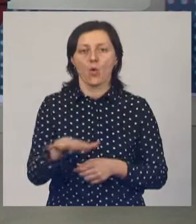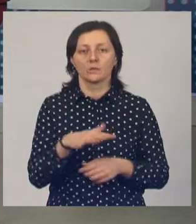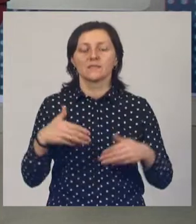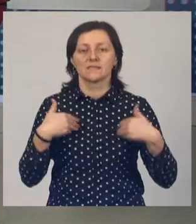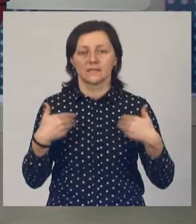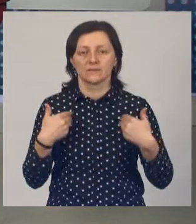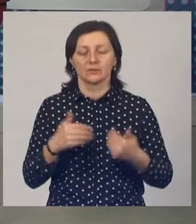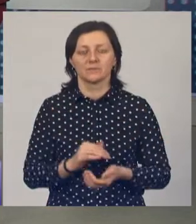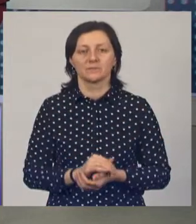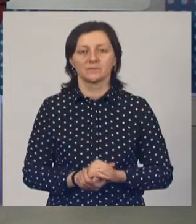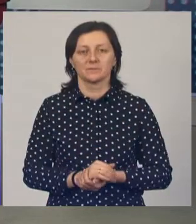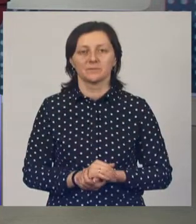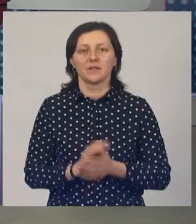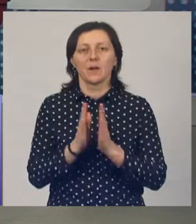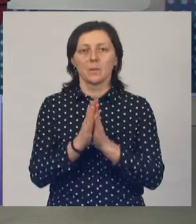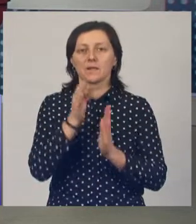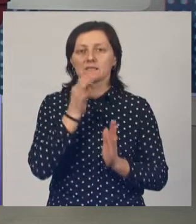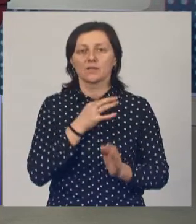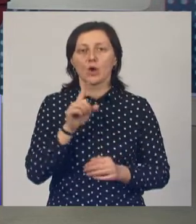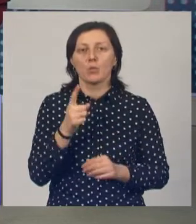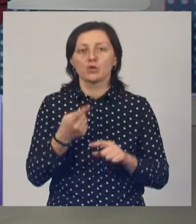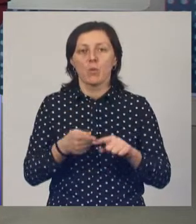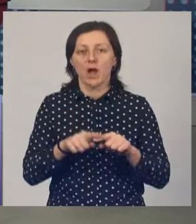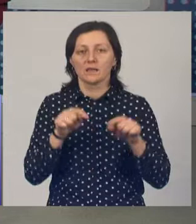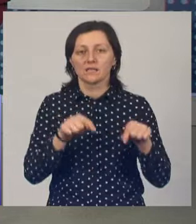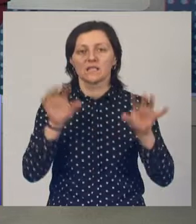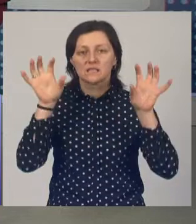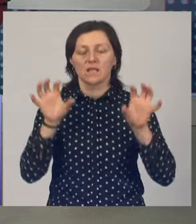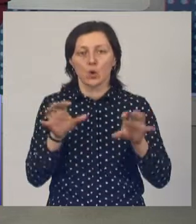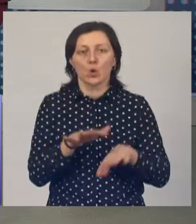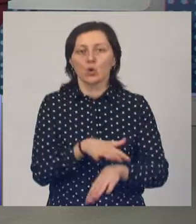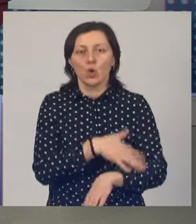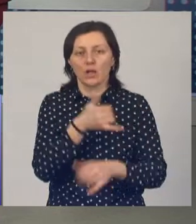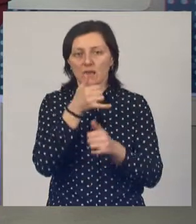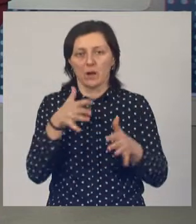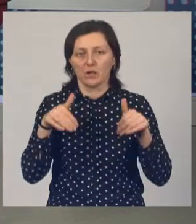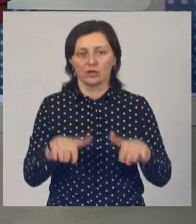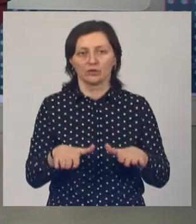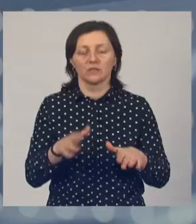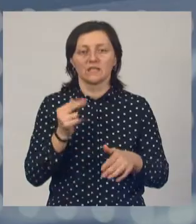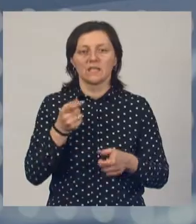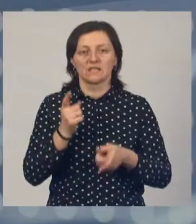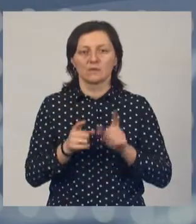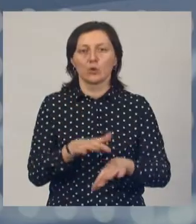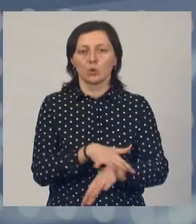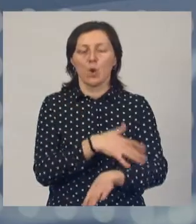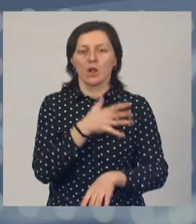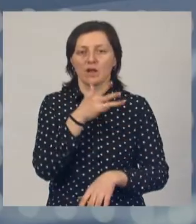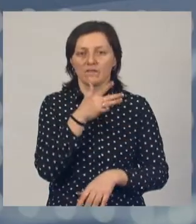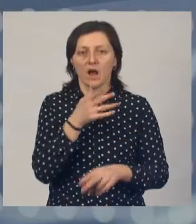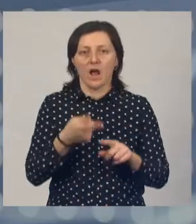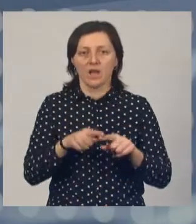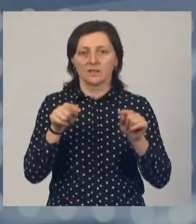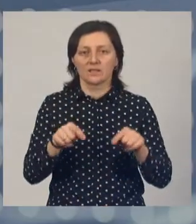здравствуйте здравствуйте скажите пожалуйста почему этот закон так долго не принимался да действительно длительное время данный